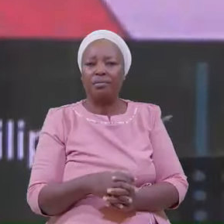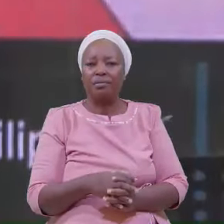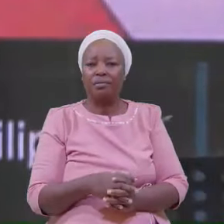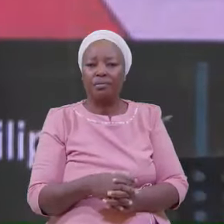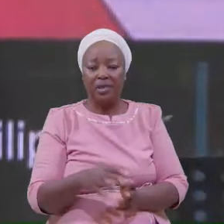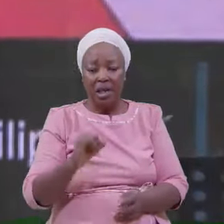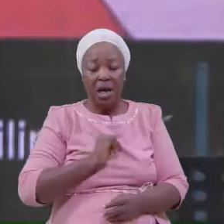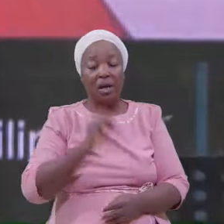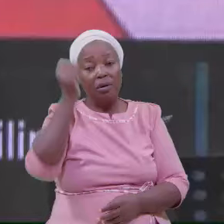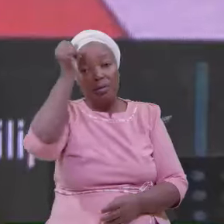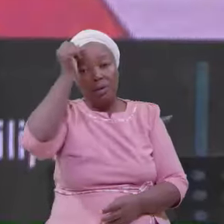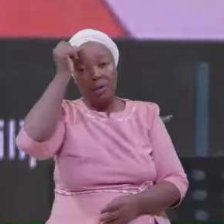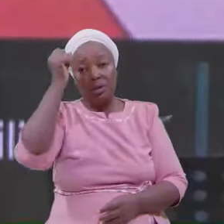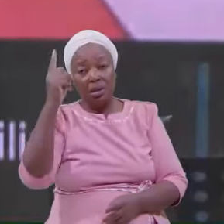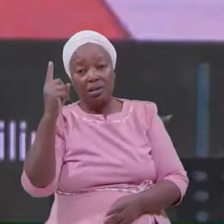perceive.